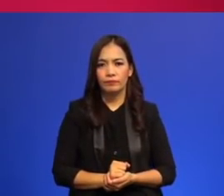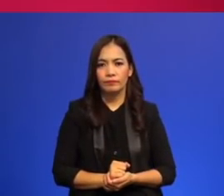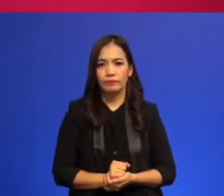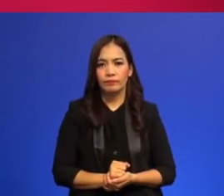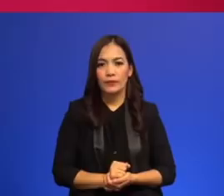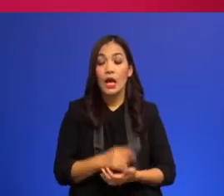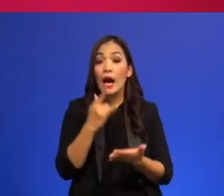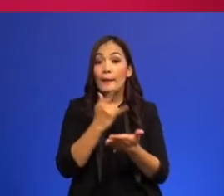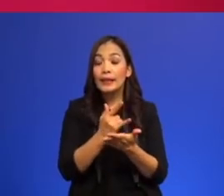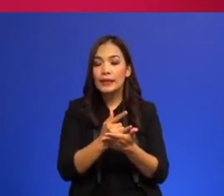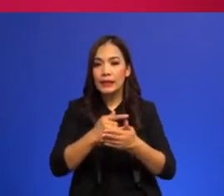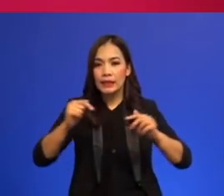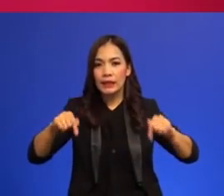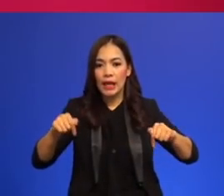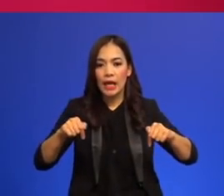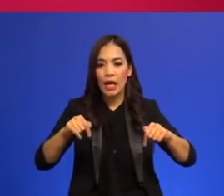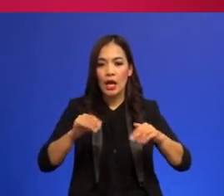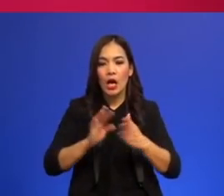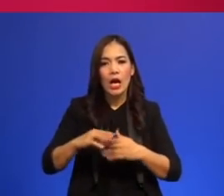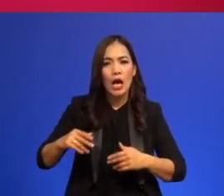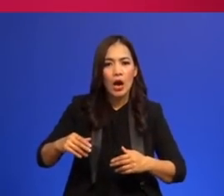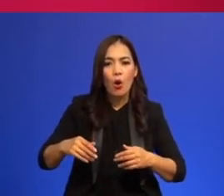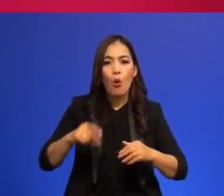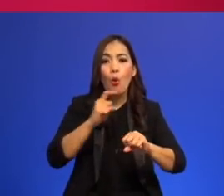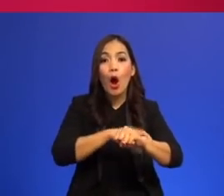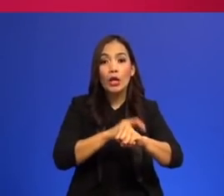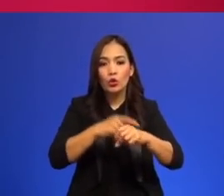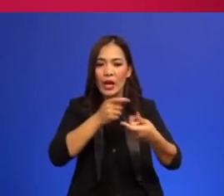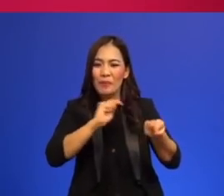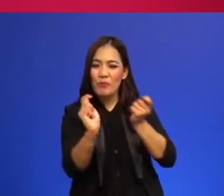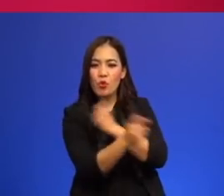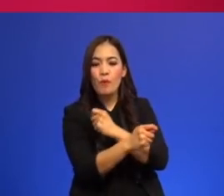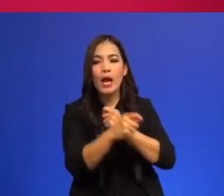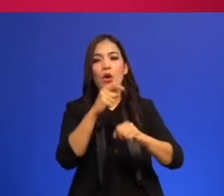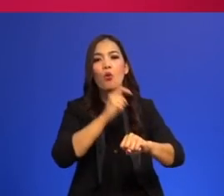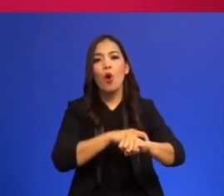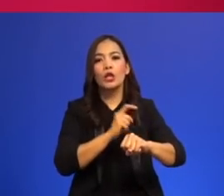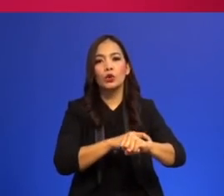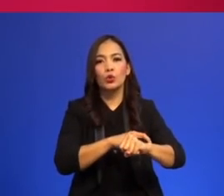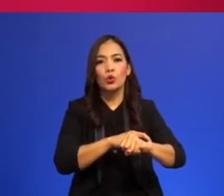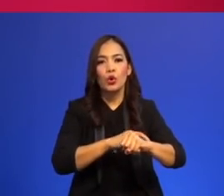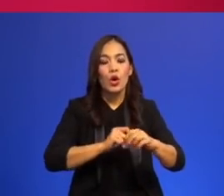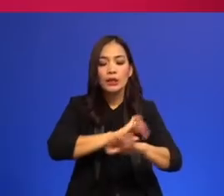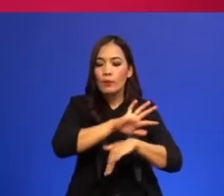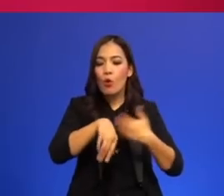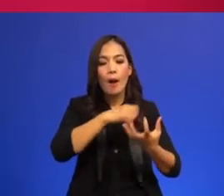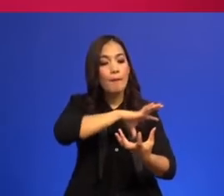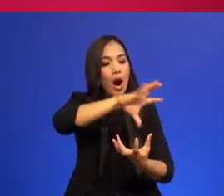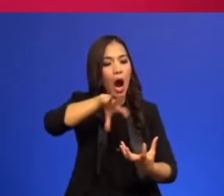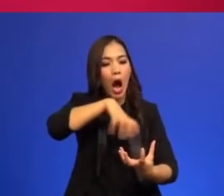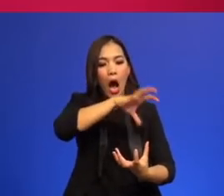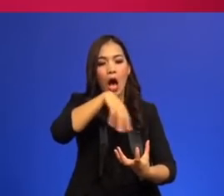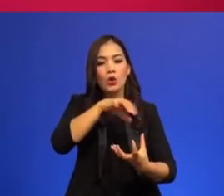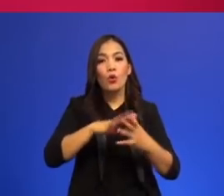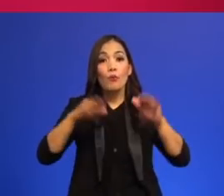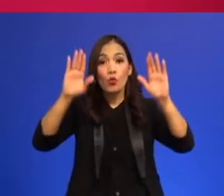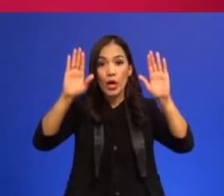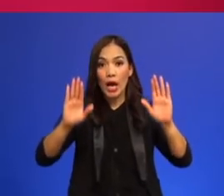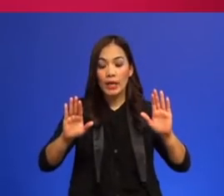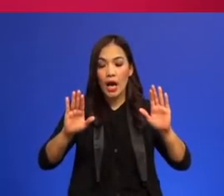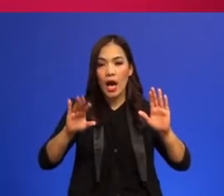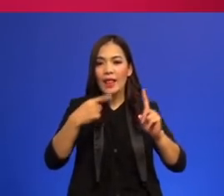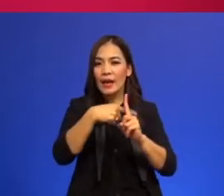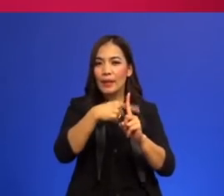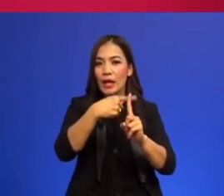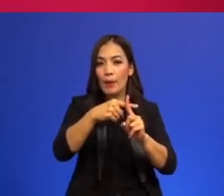Walaupun tentu sekarang oleh perjalanan waktu dan perubahan zaman, pengaruh berbagai budaya yang